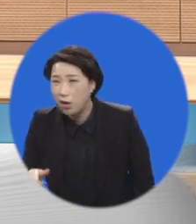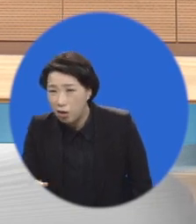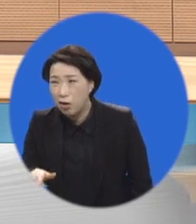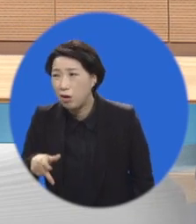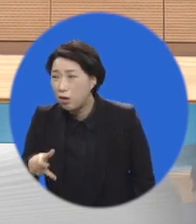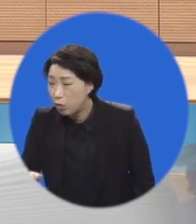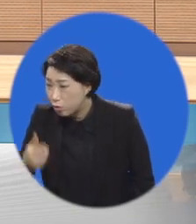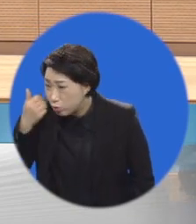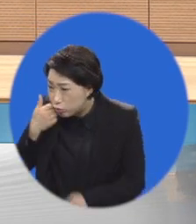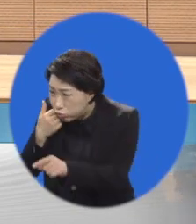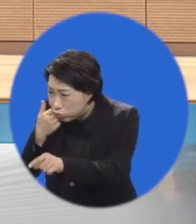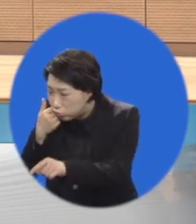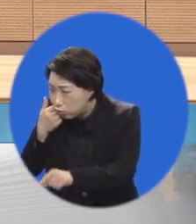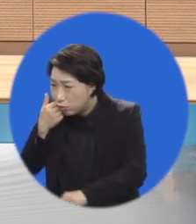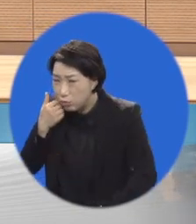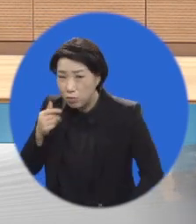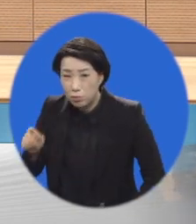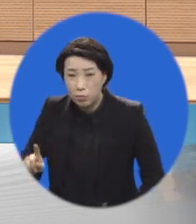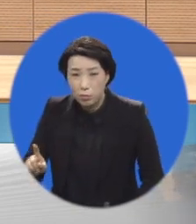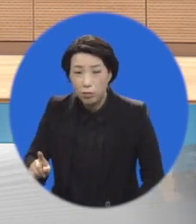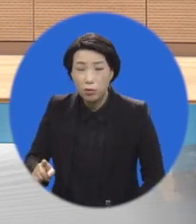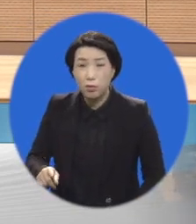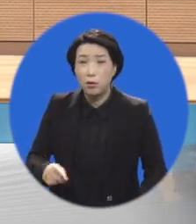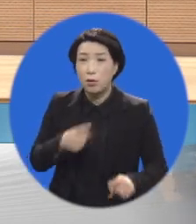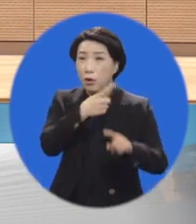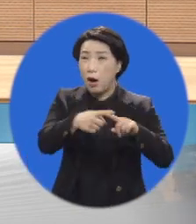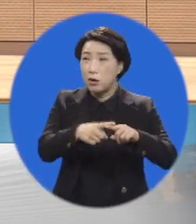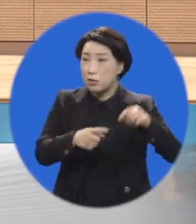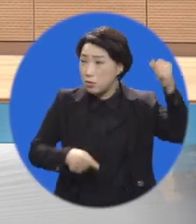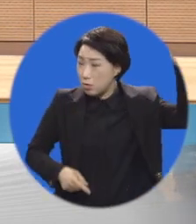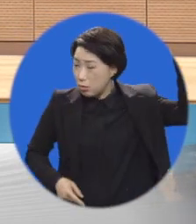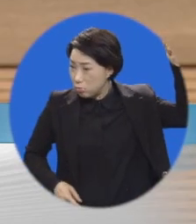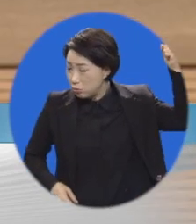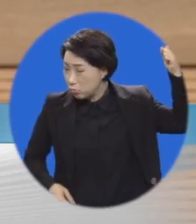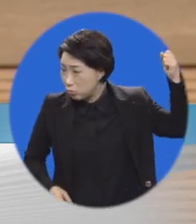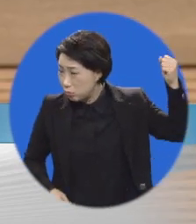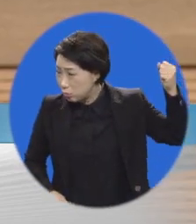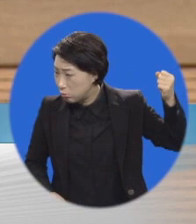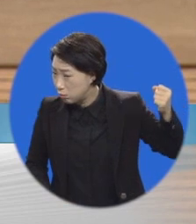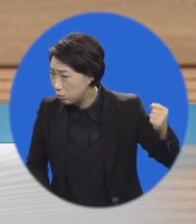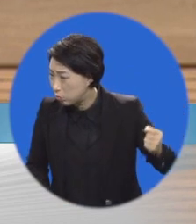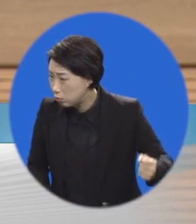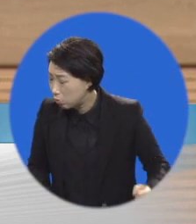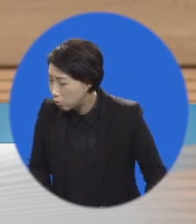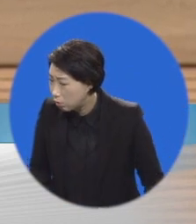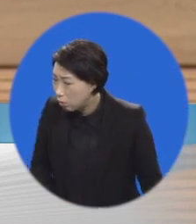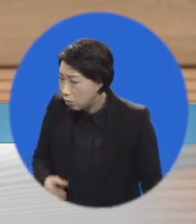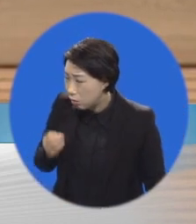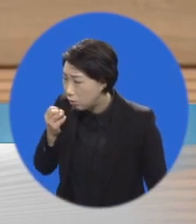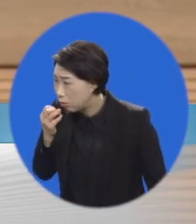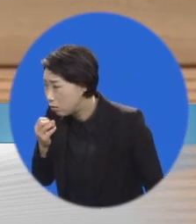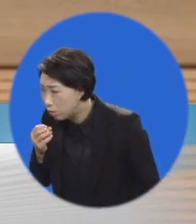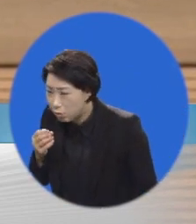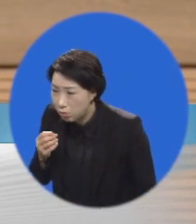쟤 누구의 죄가? 칼날이 점점 멈춰 내려와.